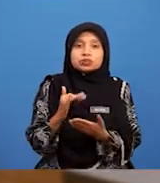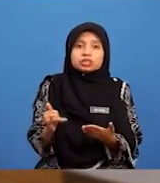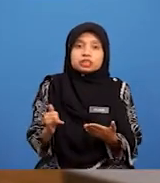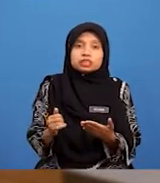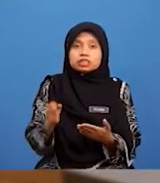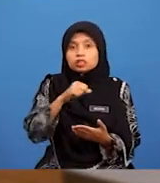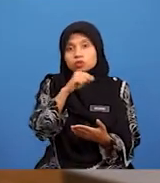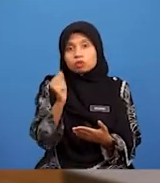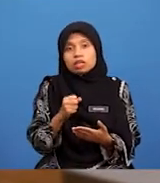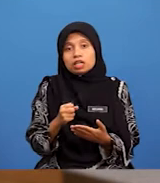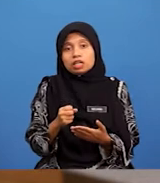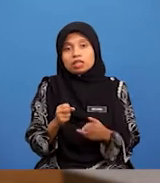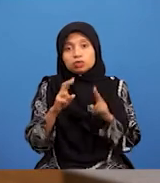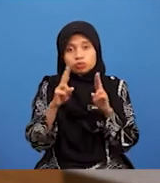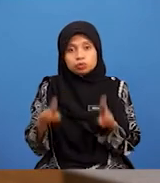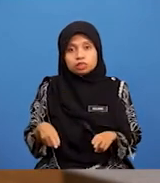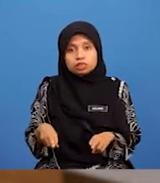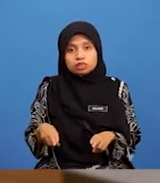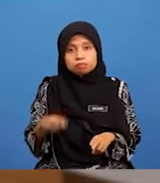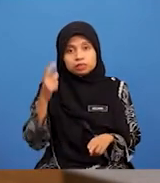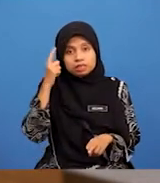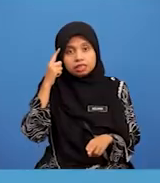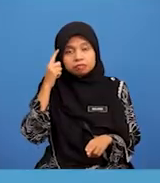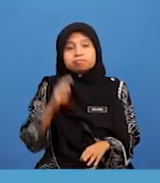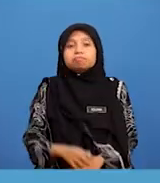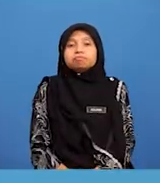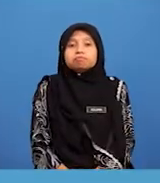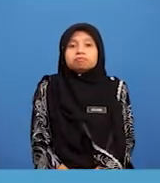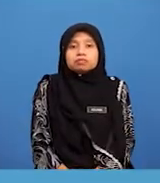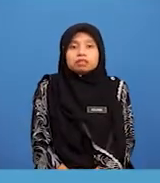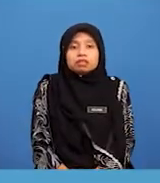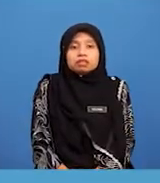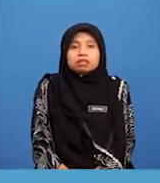Seterusnya, soalan uji minda berikutnya adalah